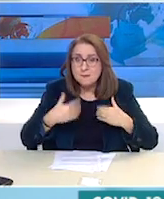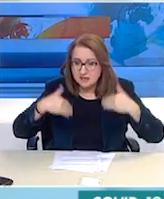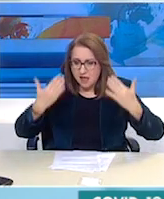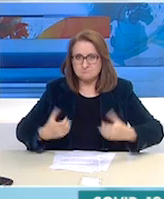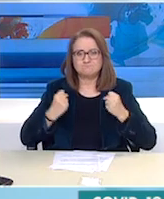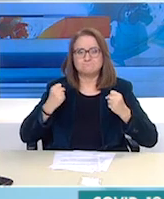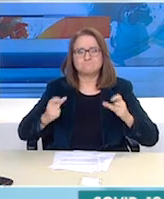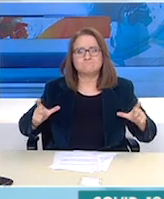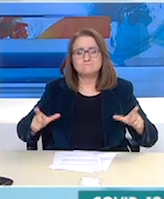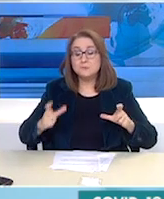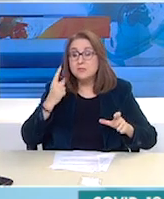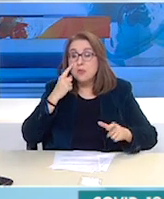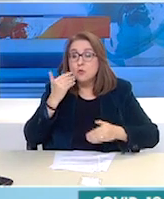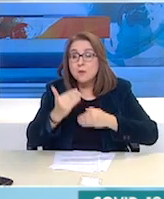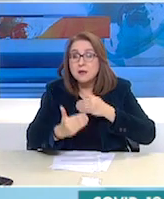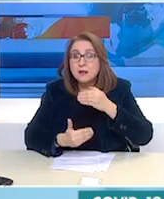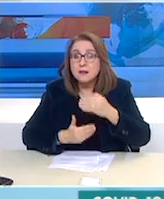θα μπορούμε πιο